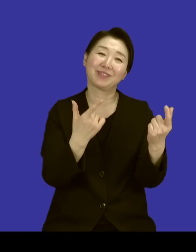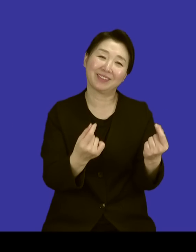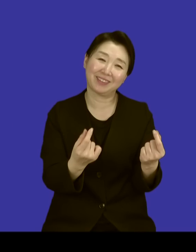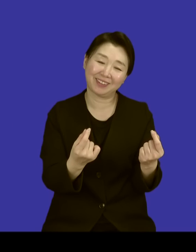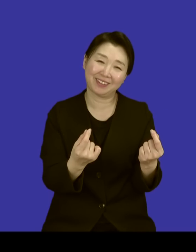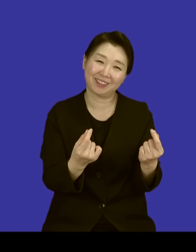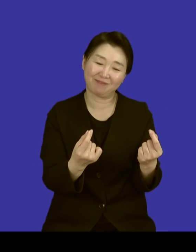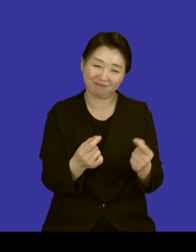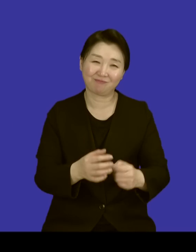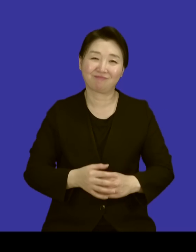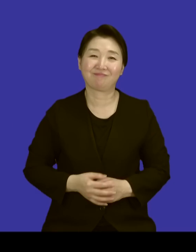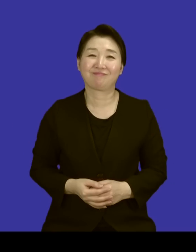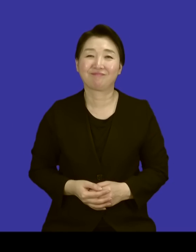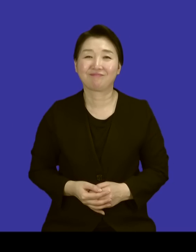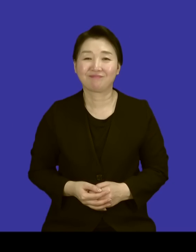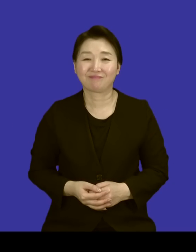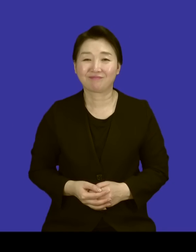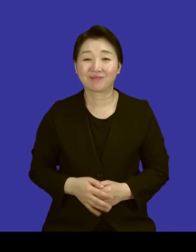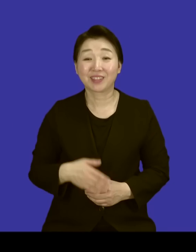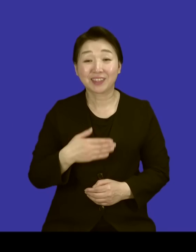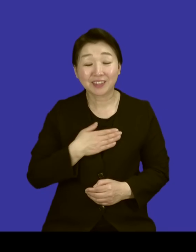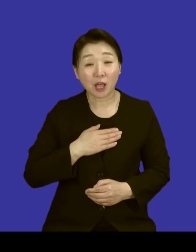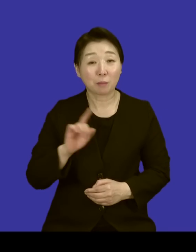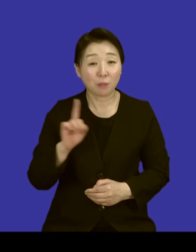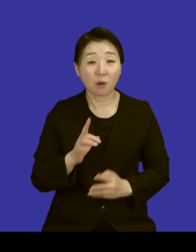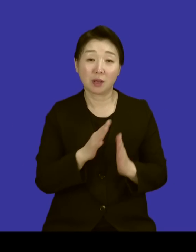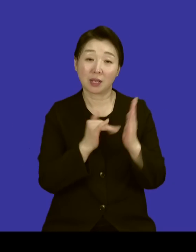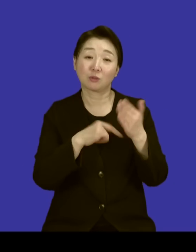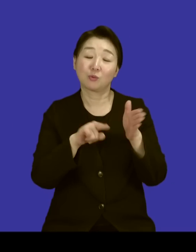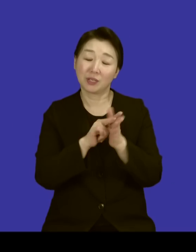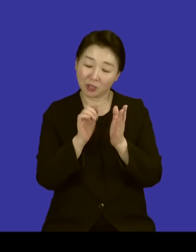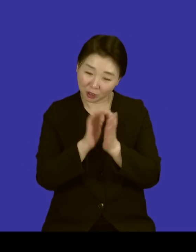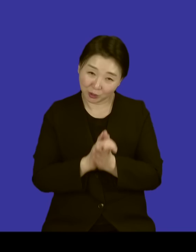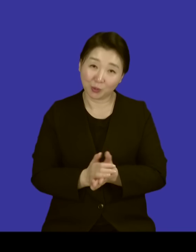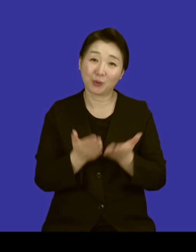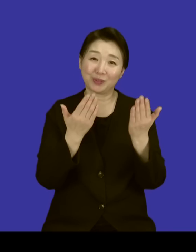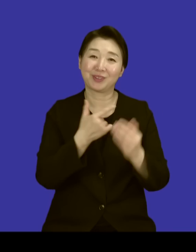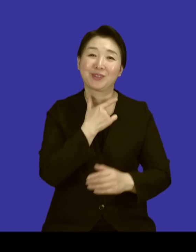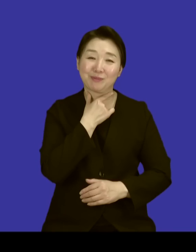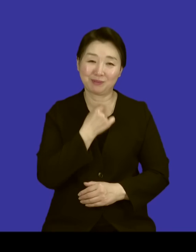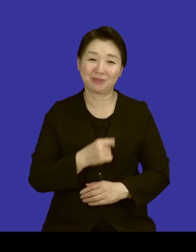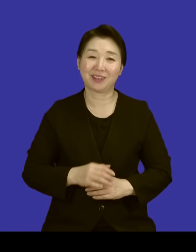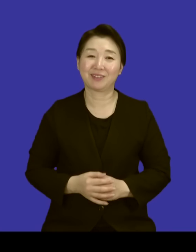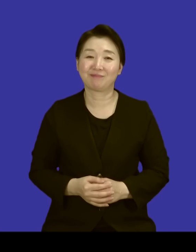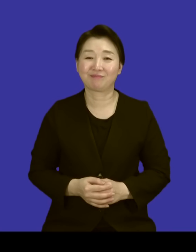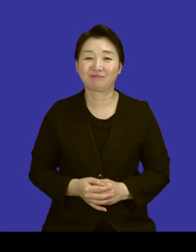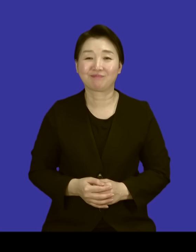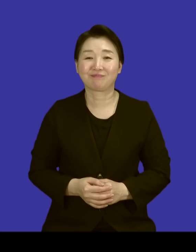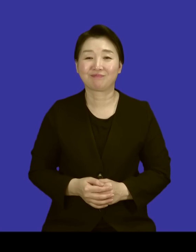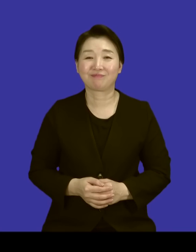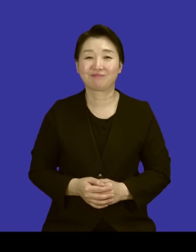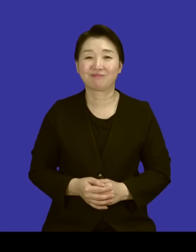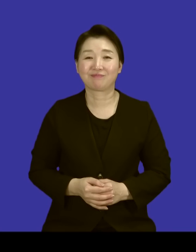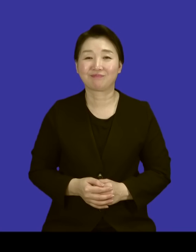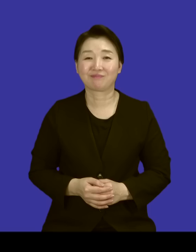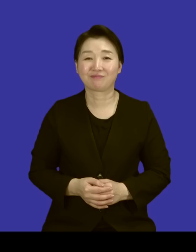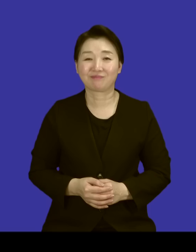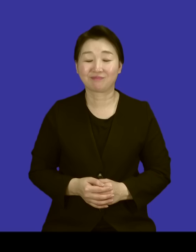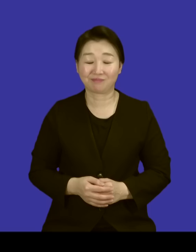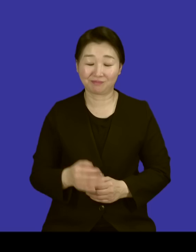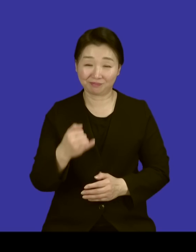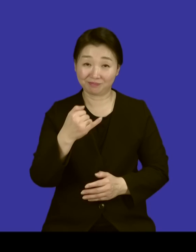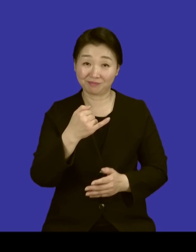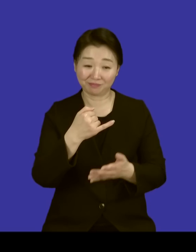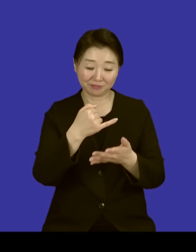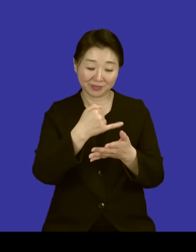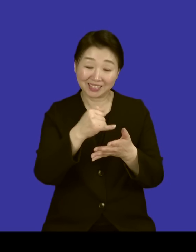귀중한 선물이 아닌가 하는 생각이 들면서 전 무엇보다 가족들 위해서 좀 우리 방송 기도 많이 해주셨으면 좋겠고 따님,